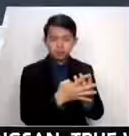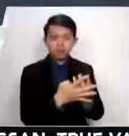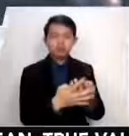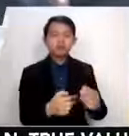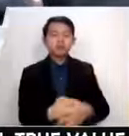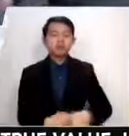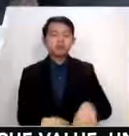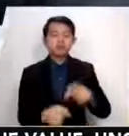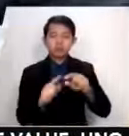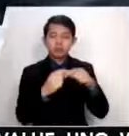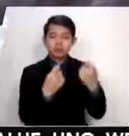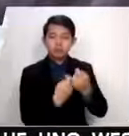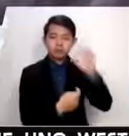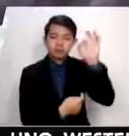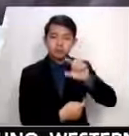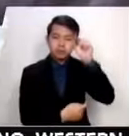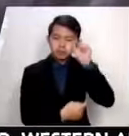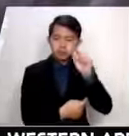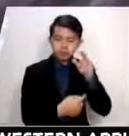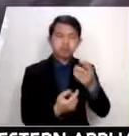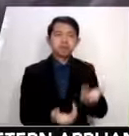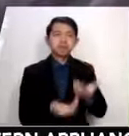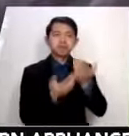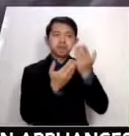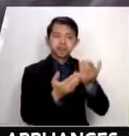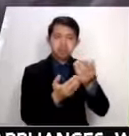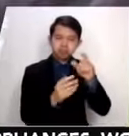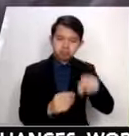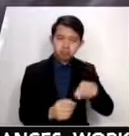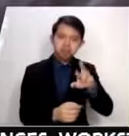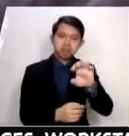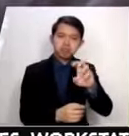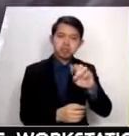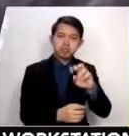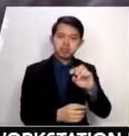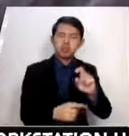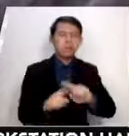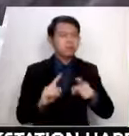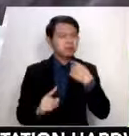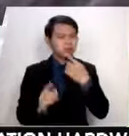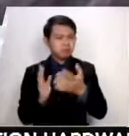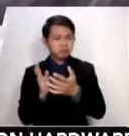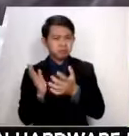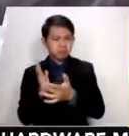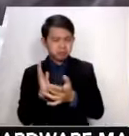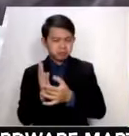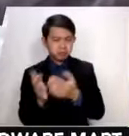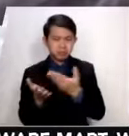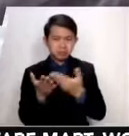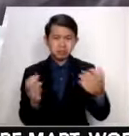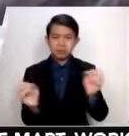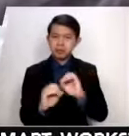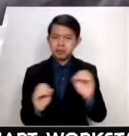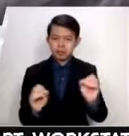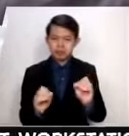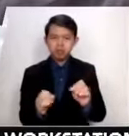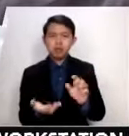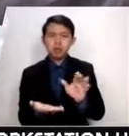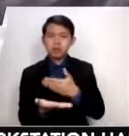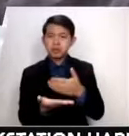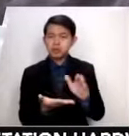for reconsideration. Walang social media, walang TV, kahit music man lang na religious songs, bawal.